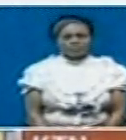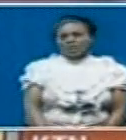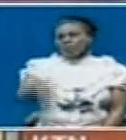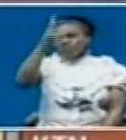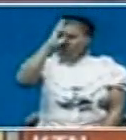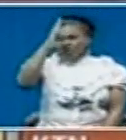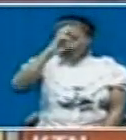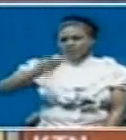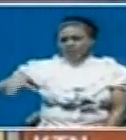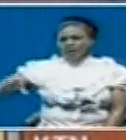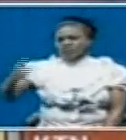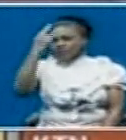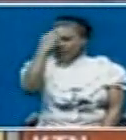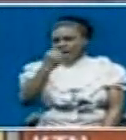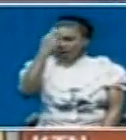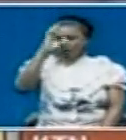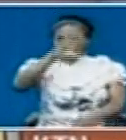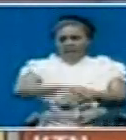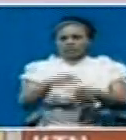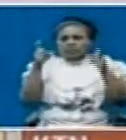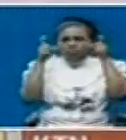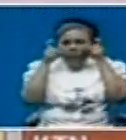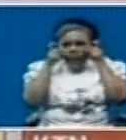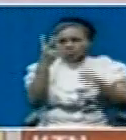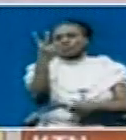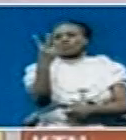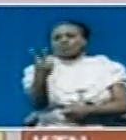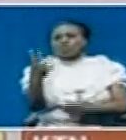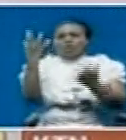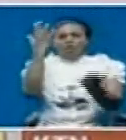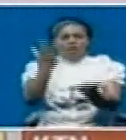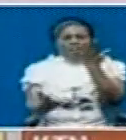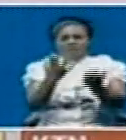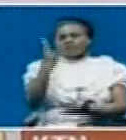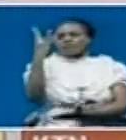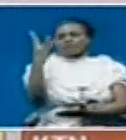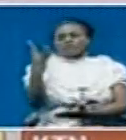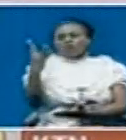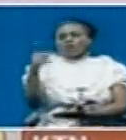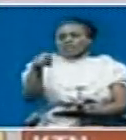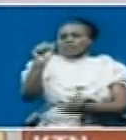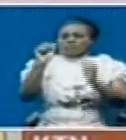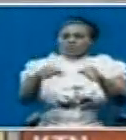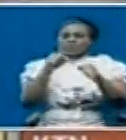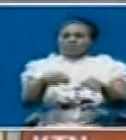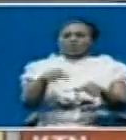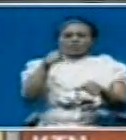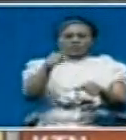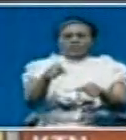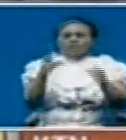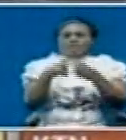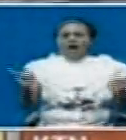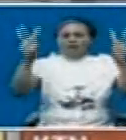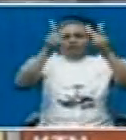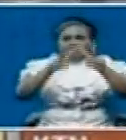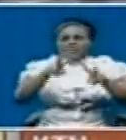Polisi katika kaunti ya Narok wamenasa pembe mbili za ndovu zenye uzito wa kilo 4 na zinazokadiriwa kuwa za thamani ya